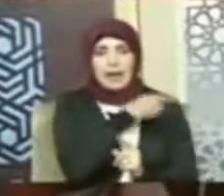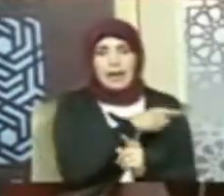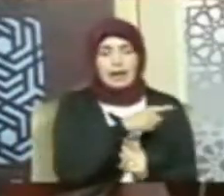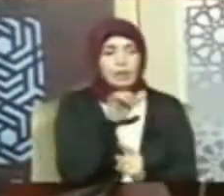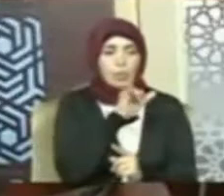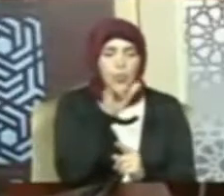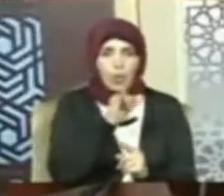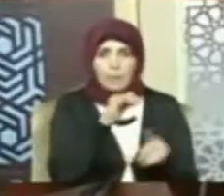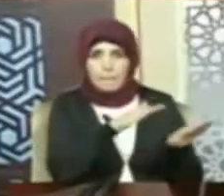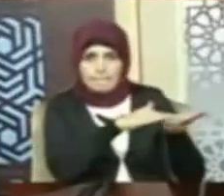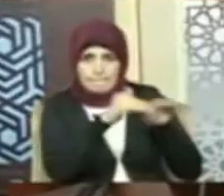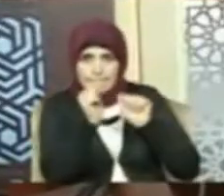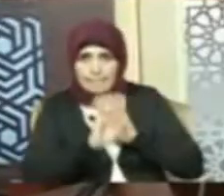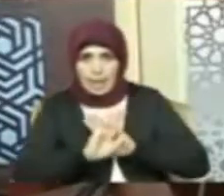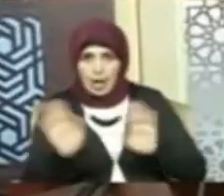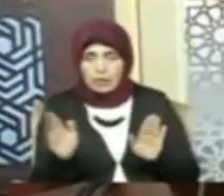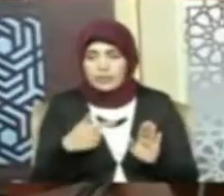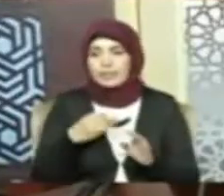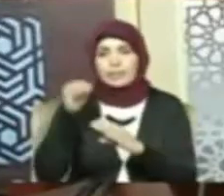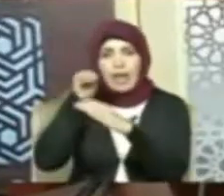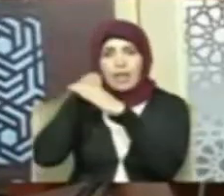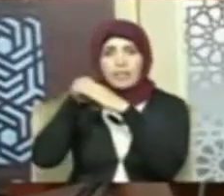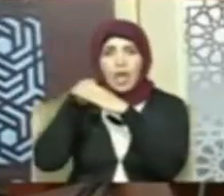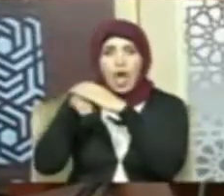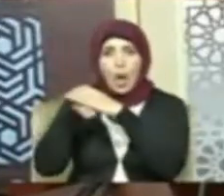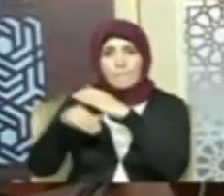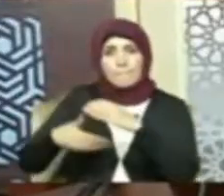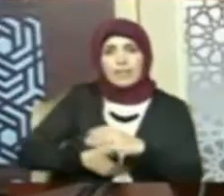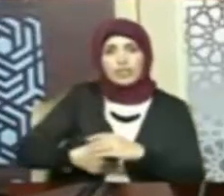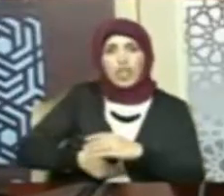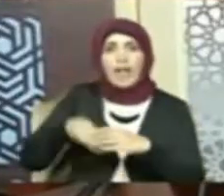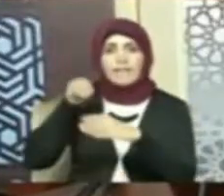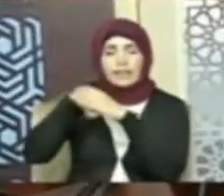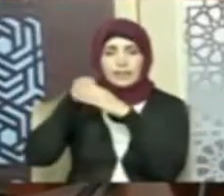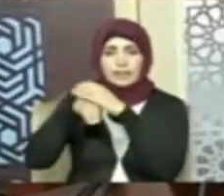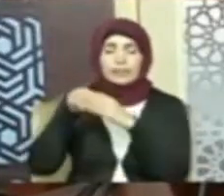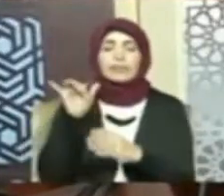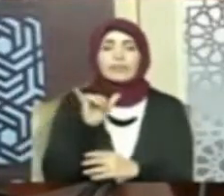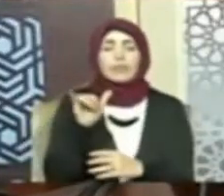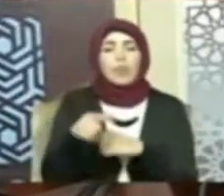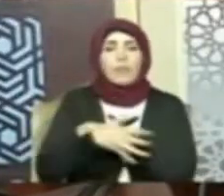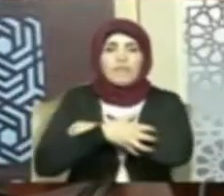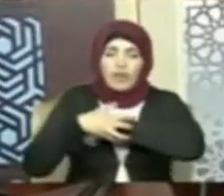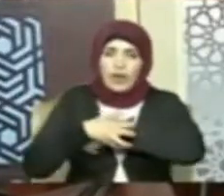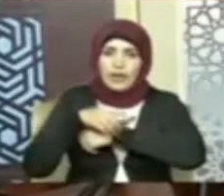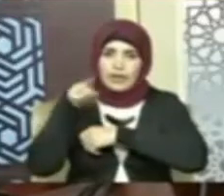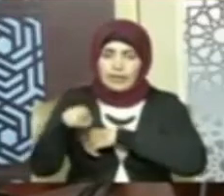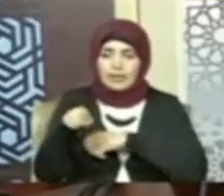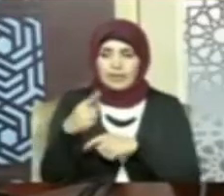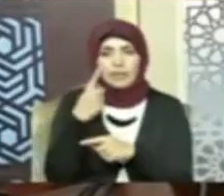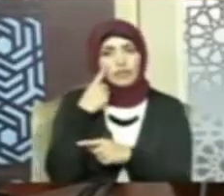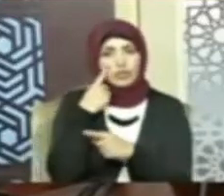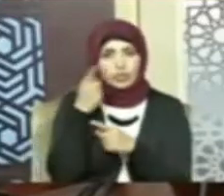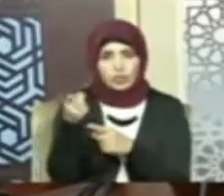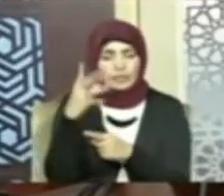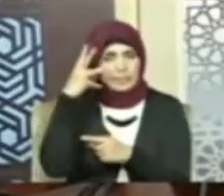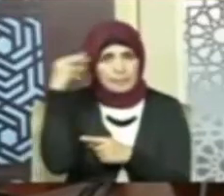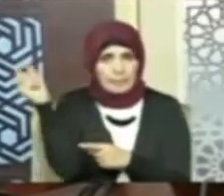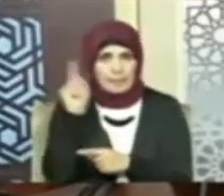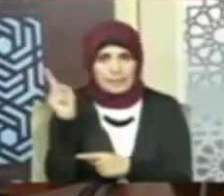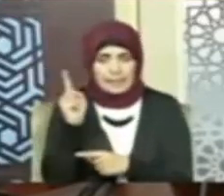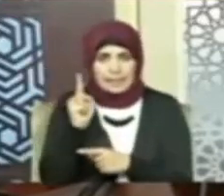الجائع هل تعلمت فكلوا منها وأطعموا البائس الفقير أمامك إطعام